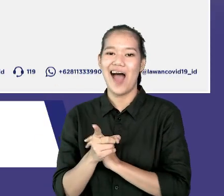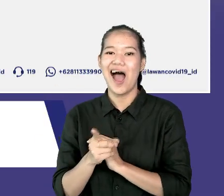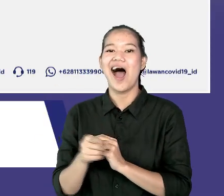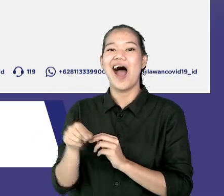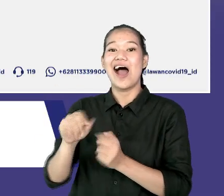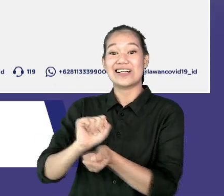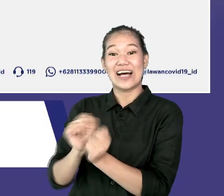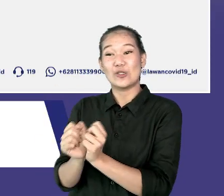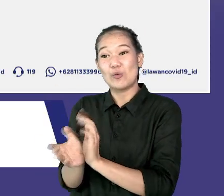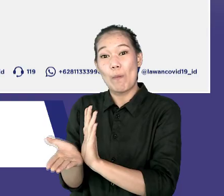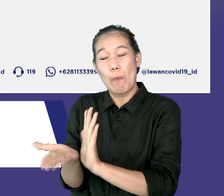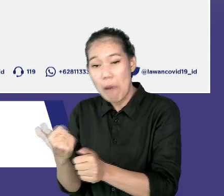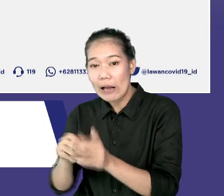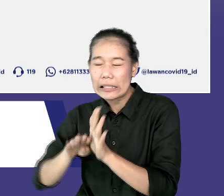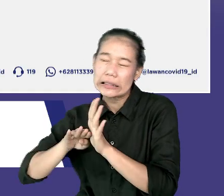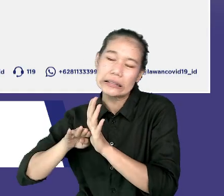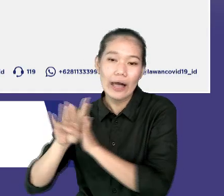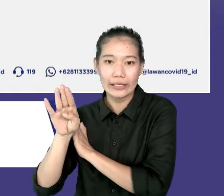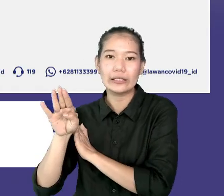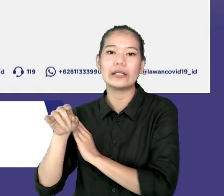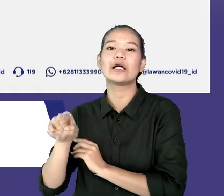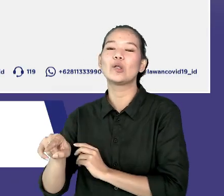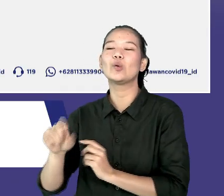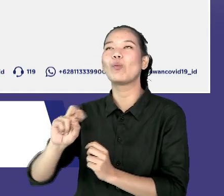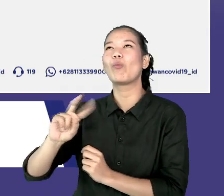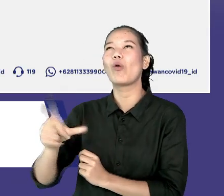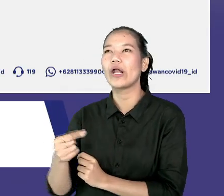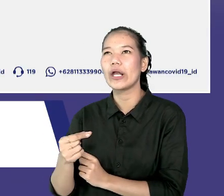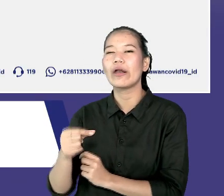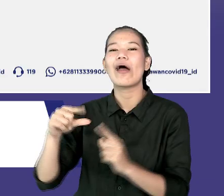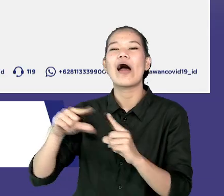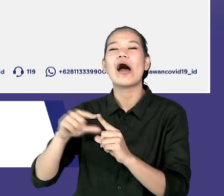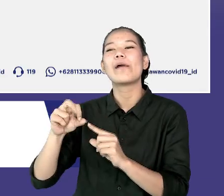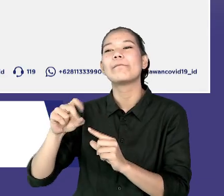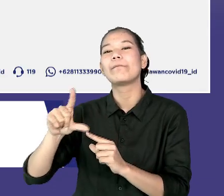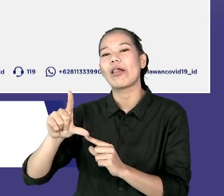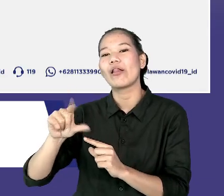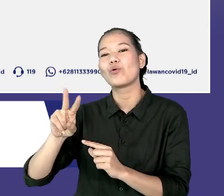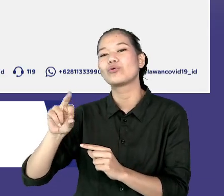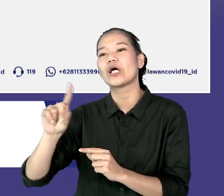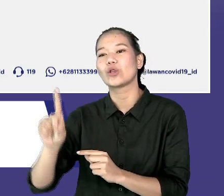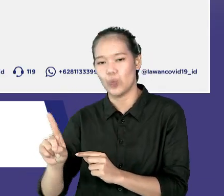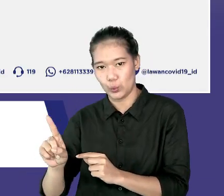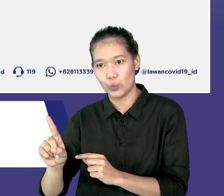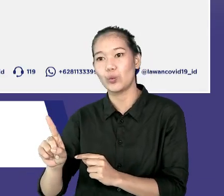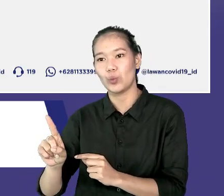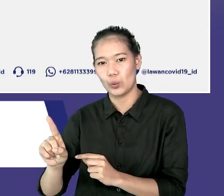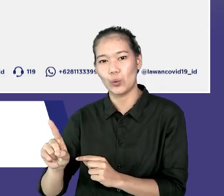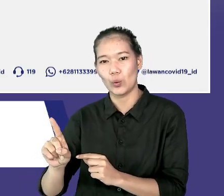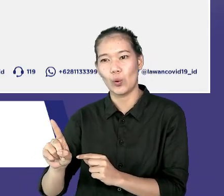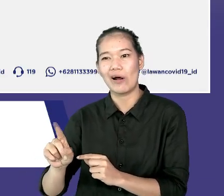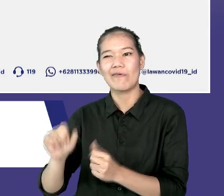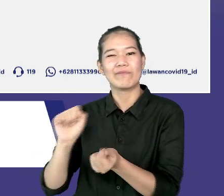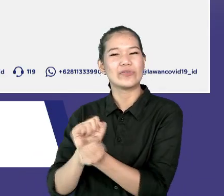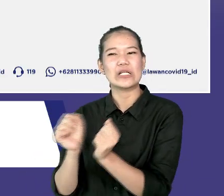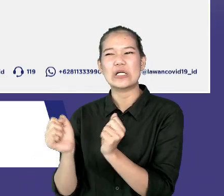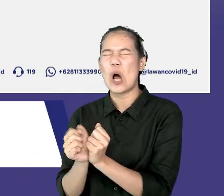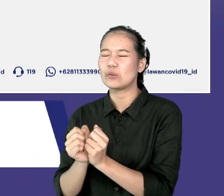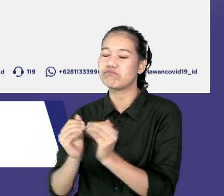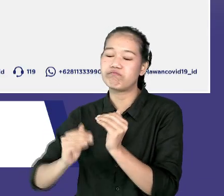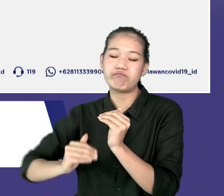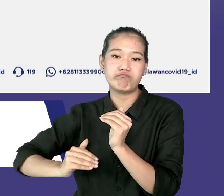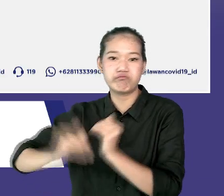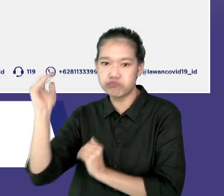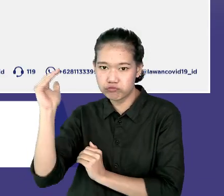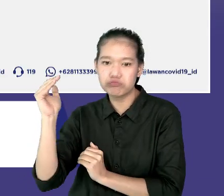kembali mengalami lonjakan yang sangat signifikan pada bulan April 2021 dan menyumbangkan kasus tertinggi